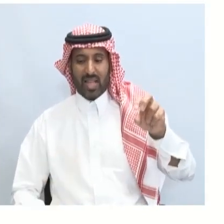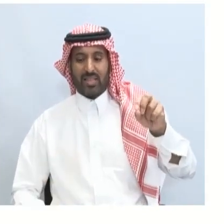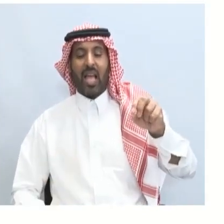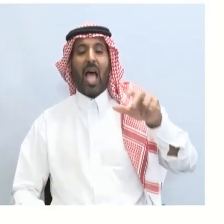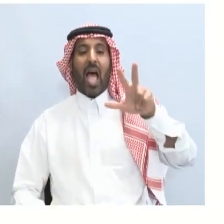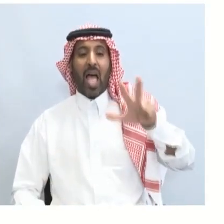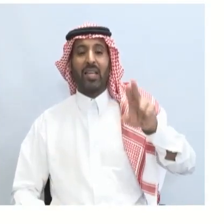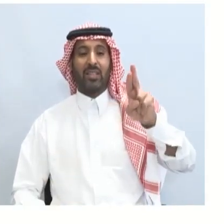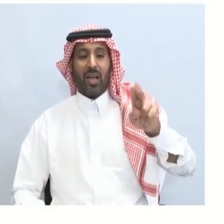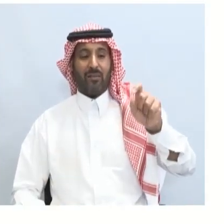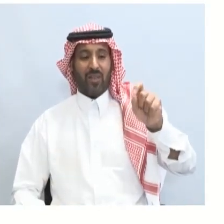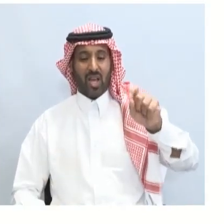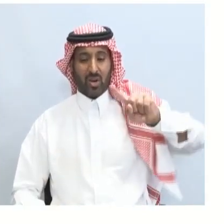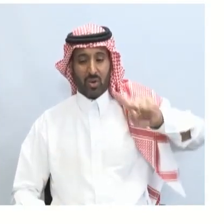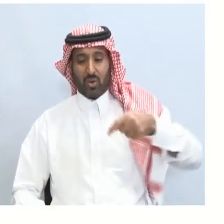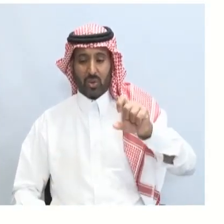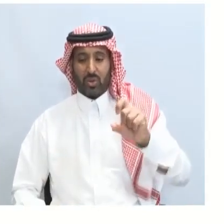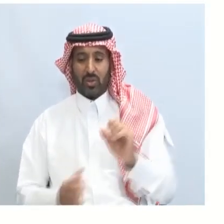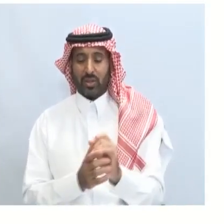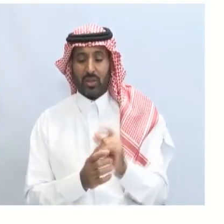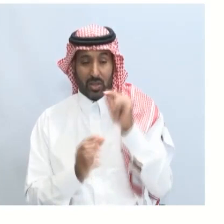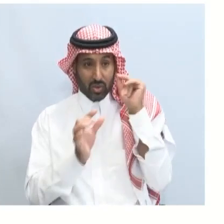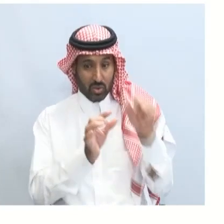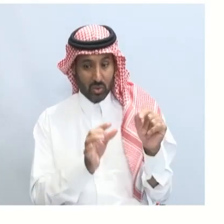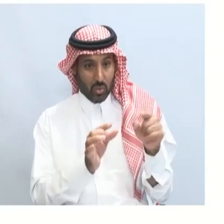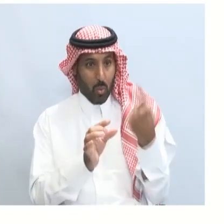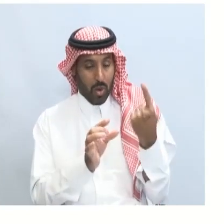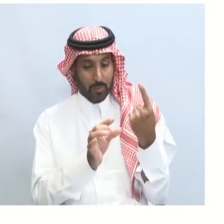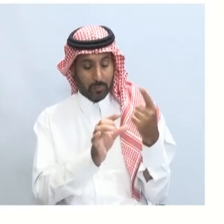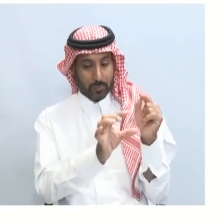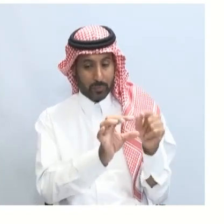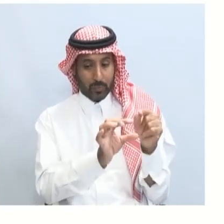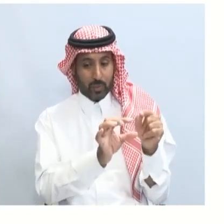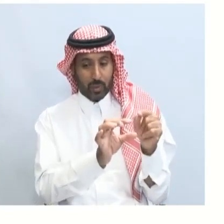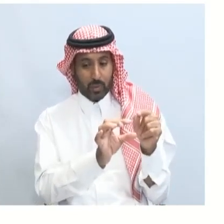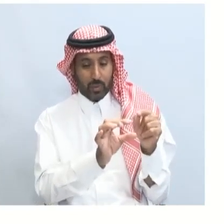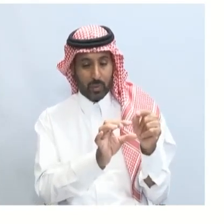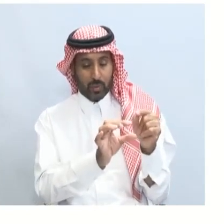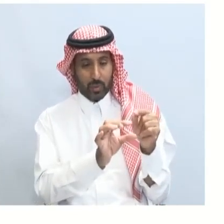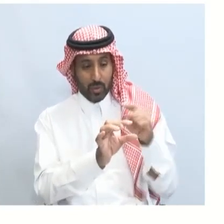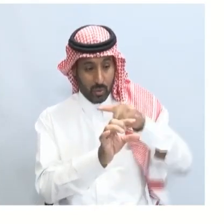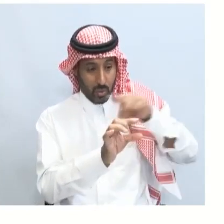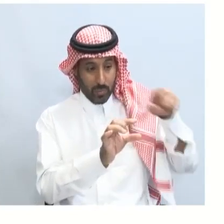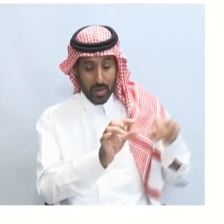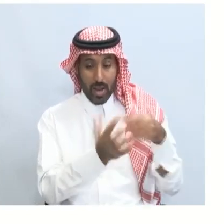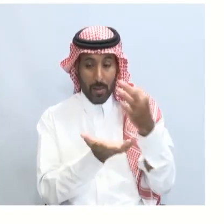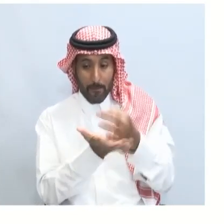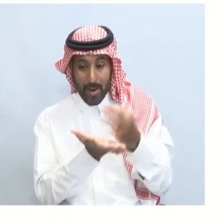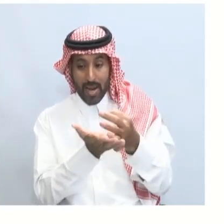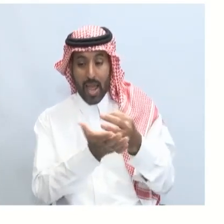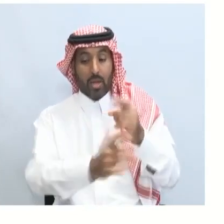النقطه المفرده وفي هذه النقطه كان كل من المكان